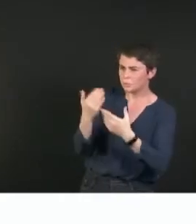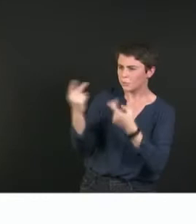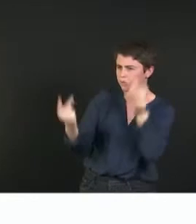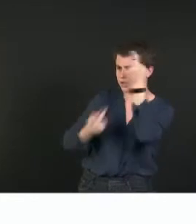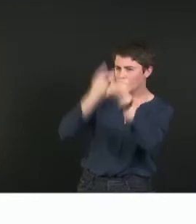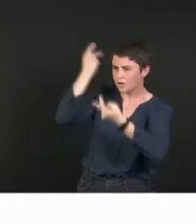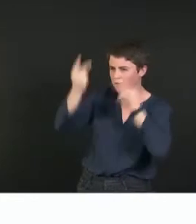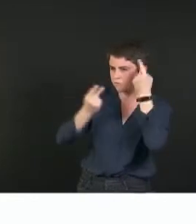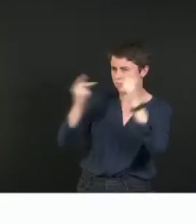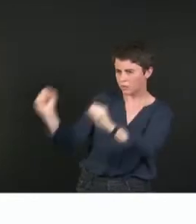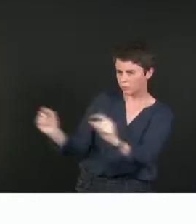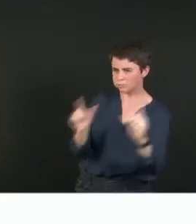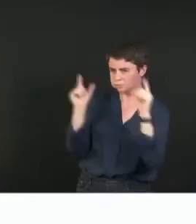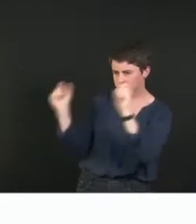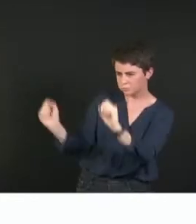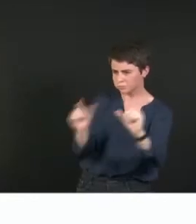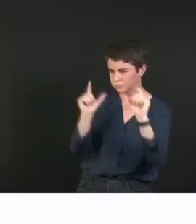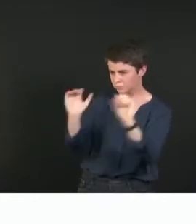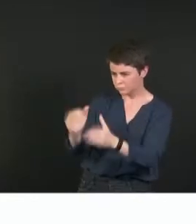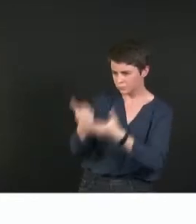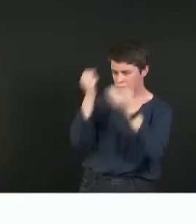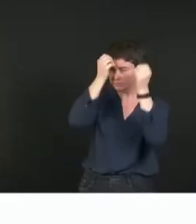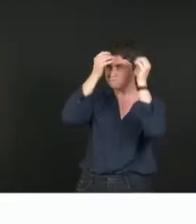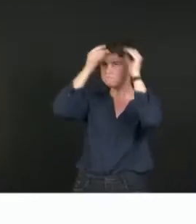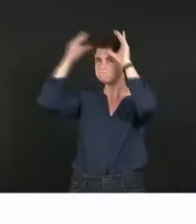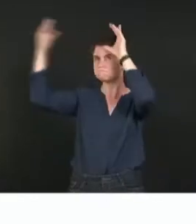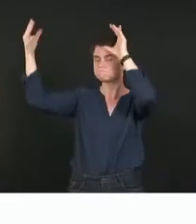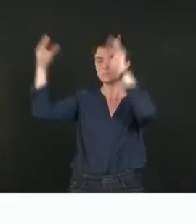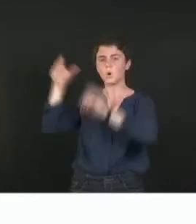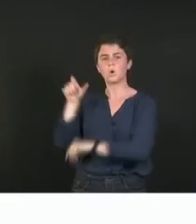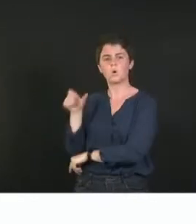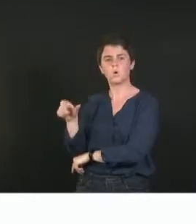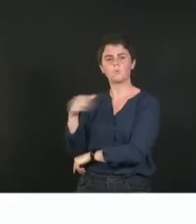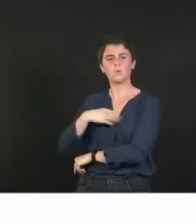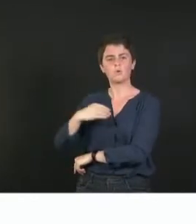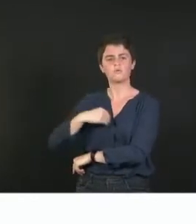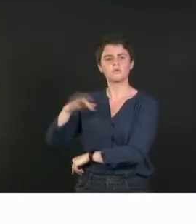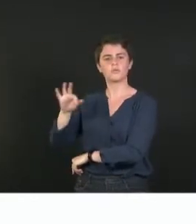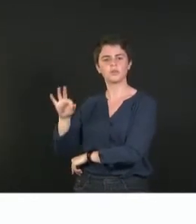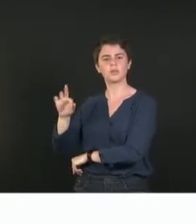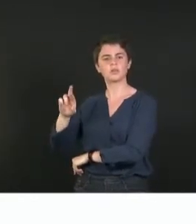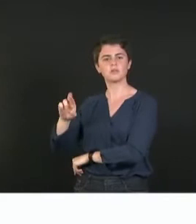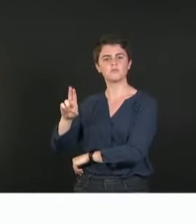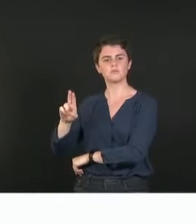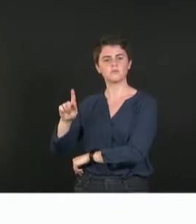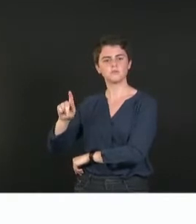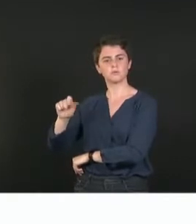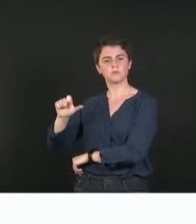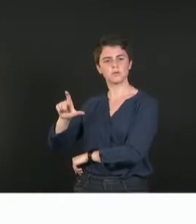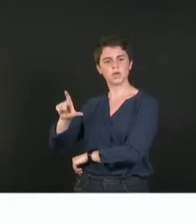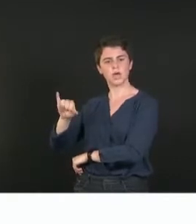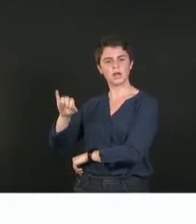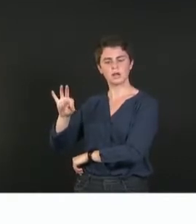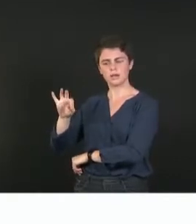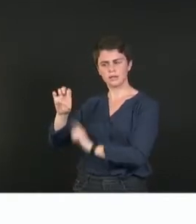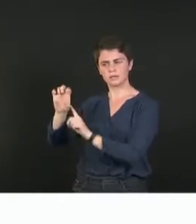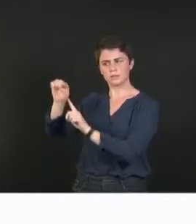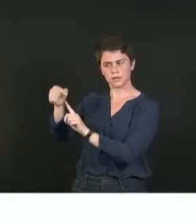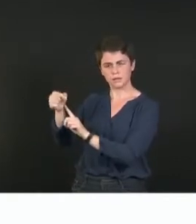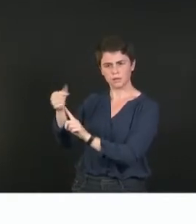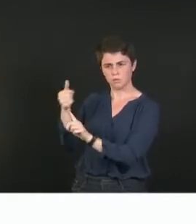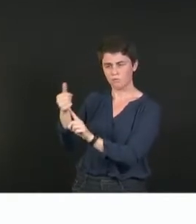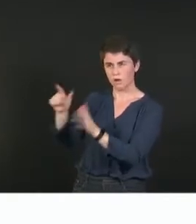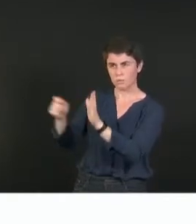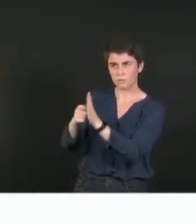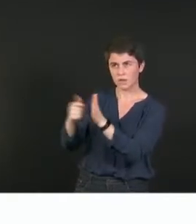justement pour revenir aux racines de ce terme frugalité qui est au cœur de ce manifeste que vous avez initié en 2018,